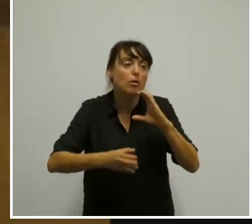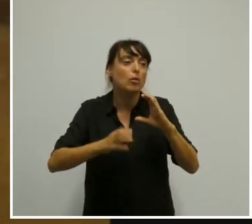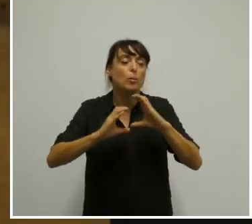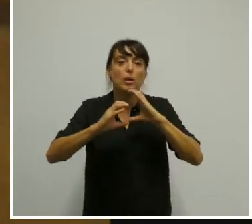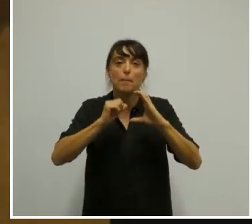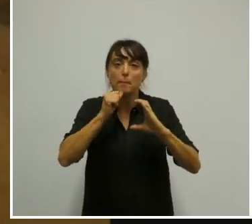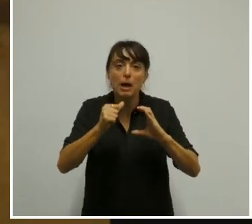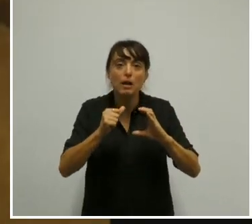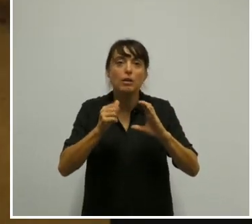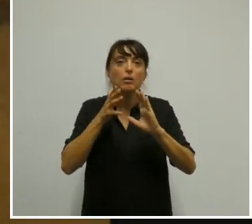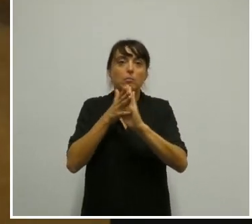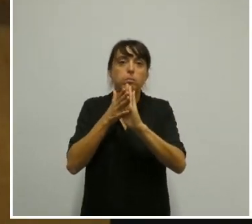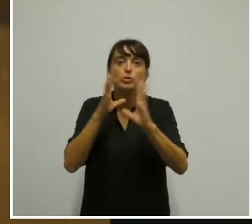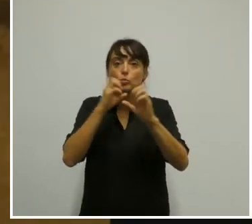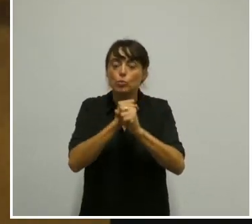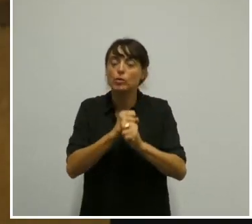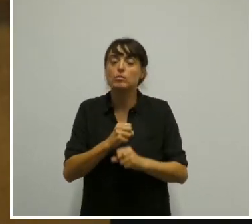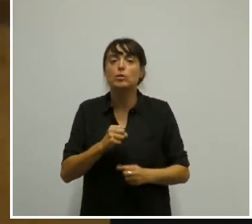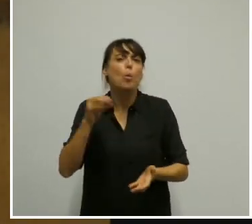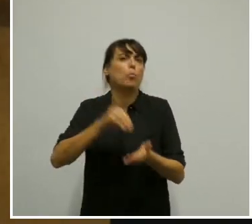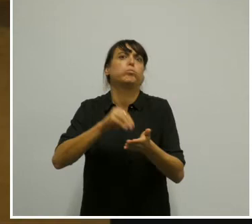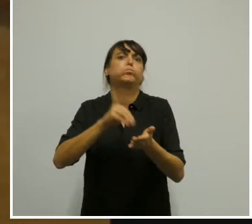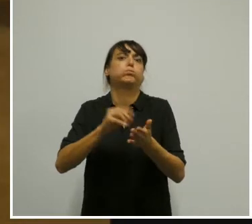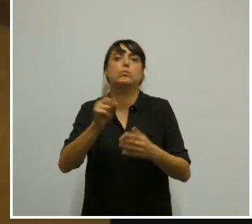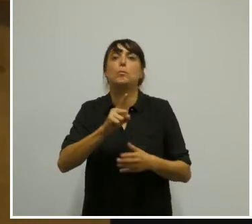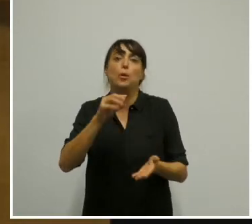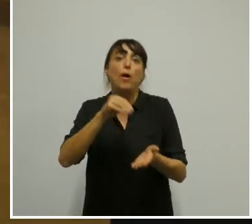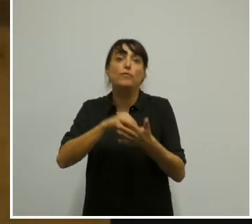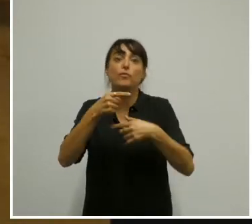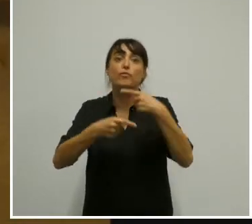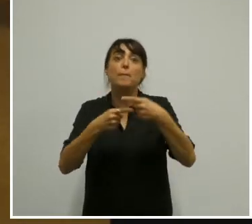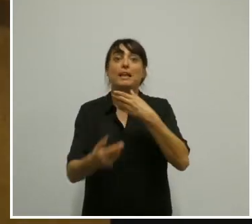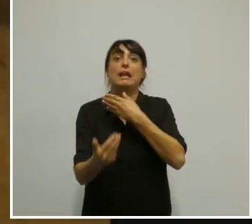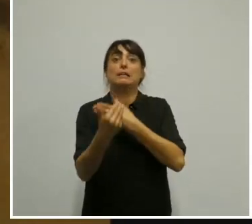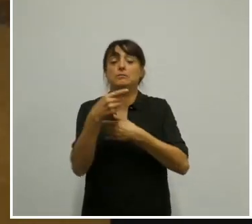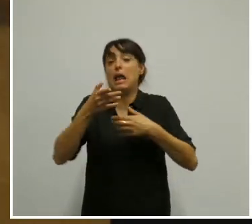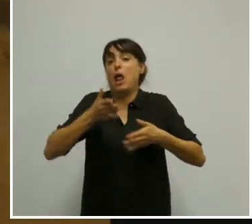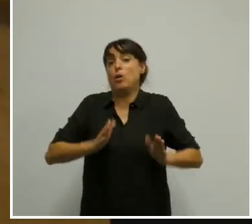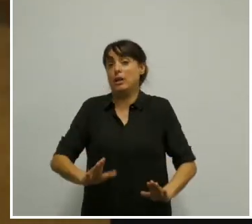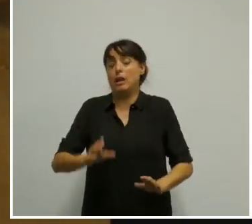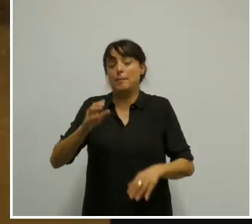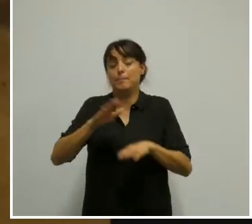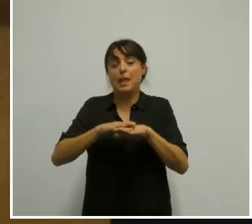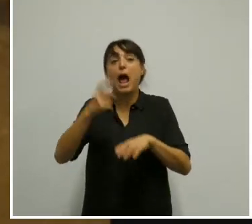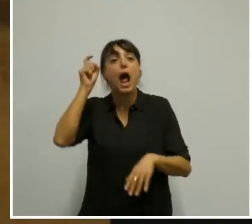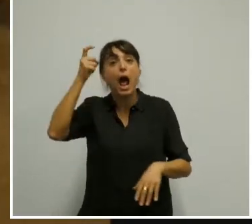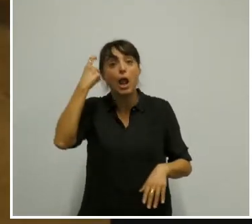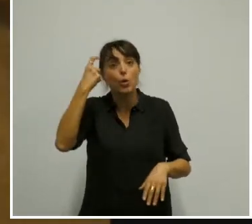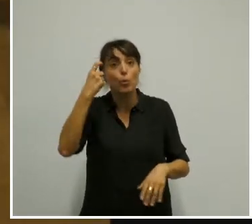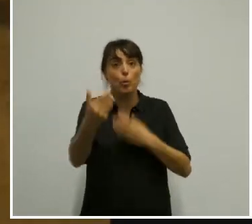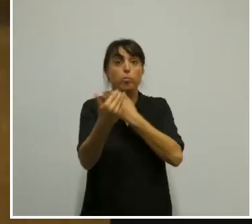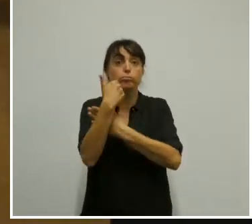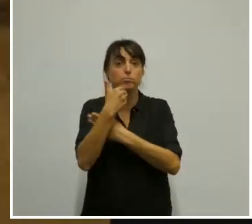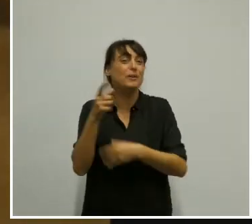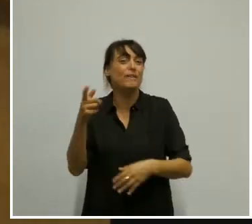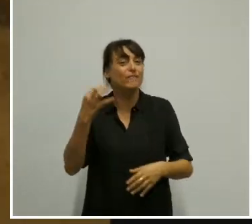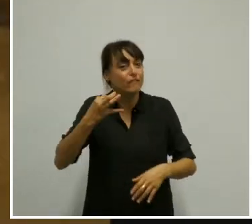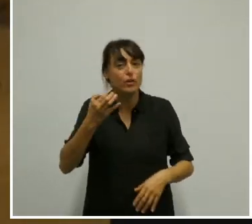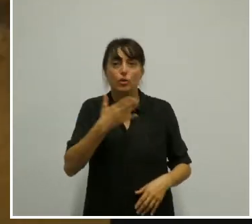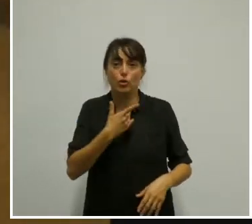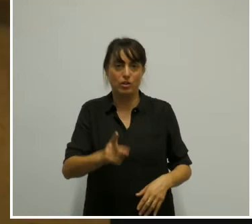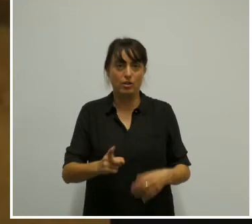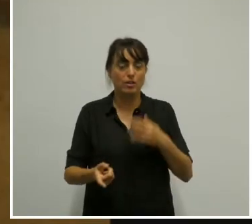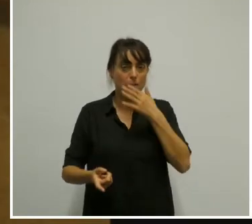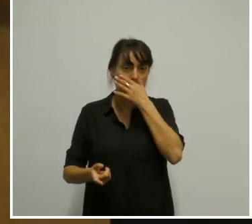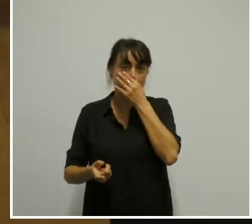està. No ens ha passat sovint, eh? Ens ha passat en alguna ocasió, en algun cas concret. Ja. I estic parlant de fa 4 anys, que és quan va començar